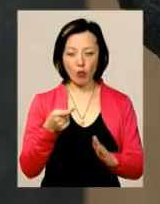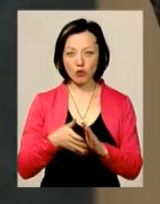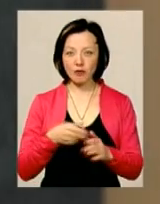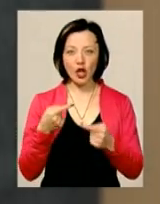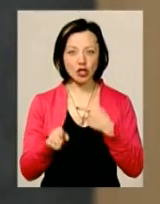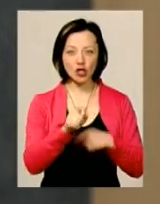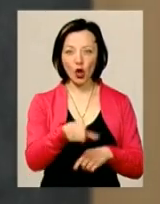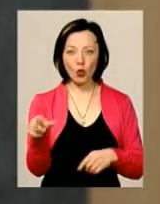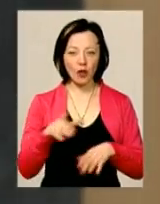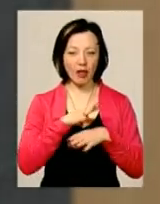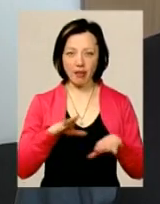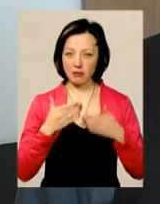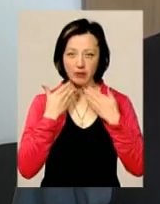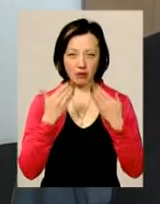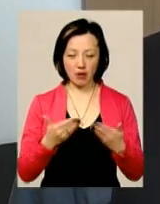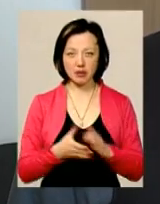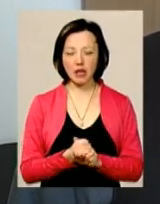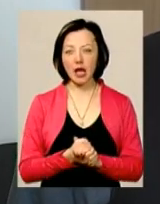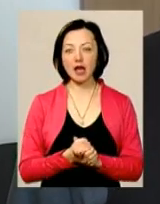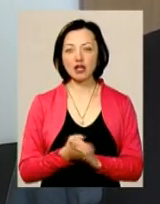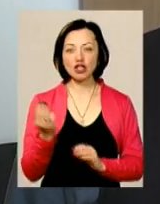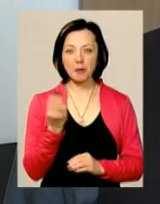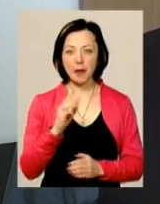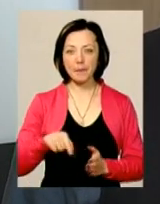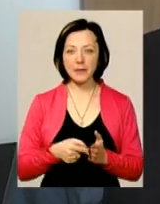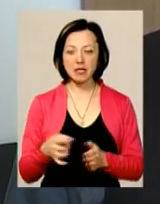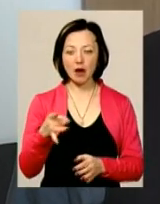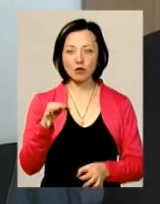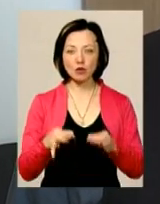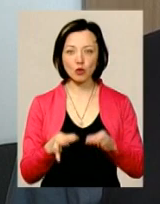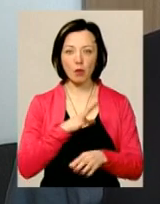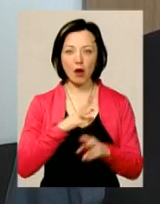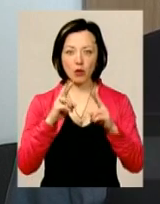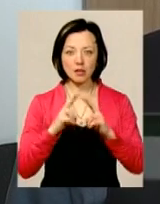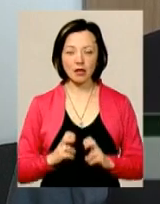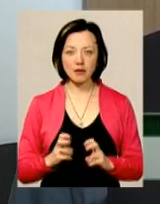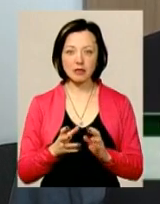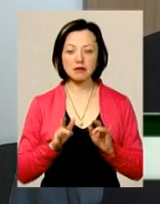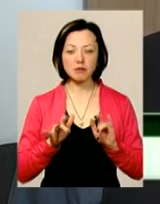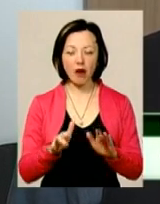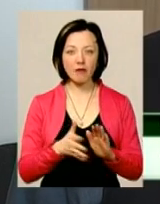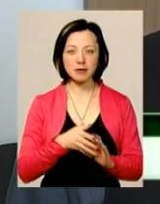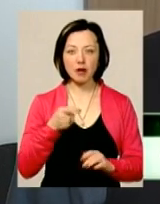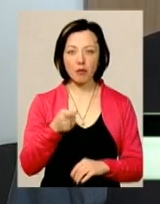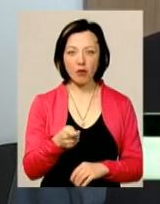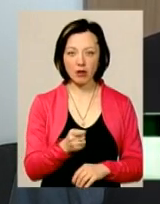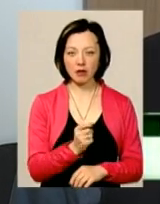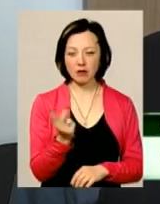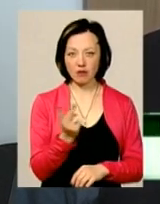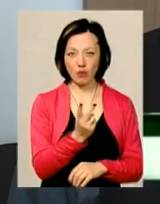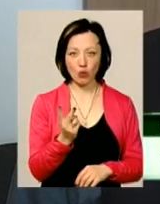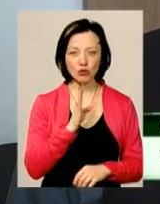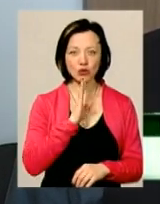інші шепетівчани не зверталися. Шепетівським міськрайонним судом розглядалася цивільна справа за позовом Кравець та